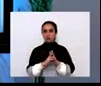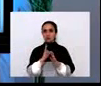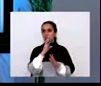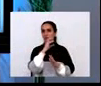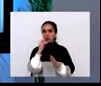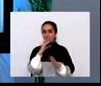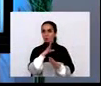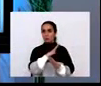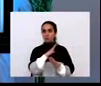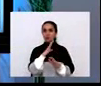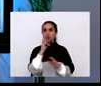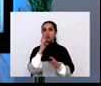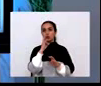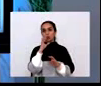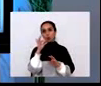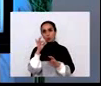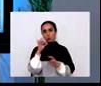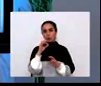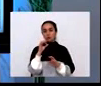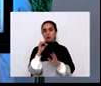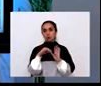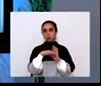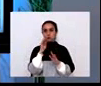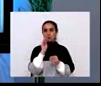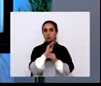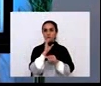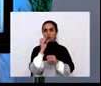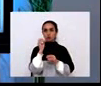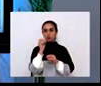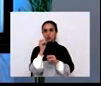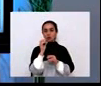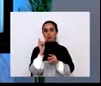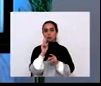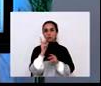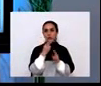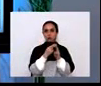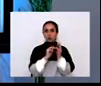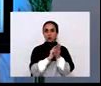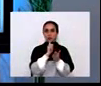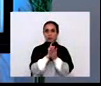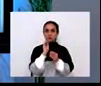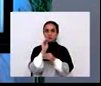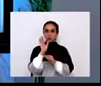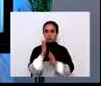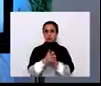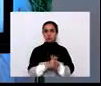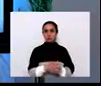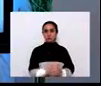Не побывали, но лучше добавить слово «еще», потому что вы их обязательно посетите, эти